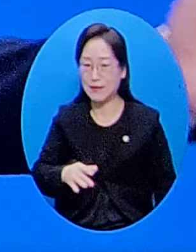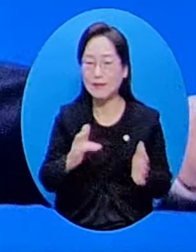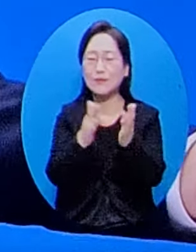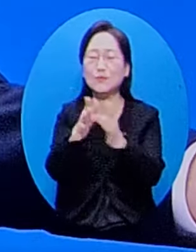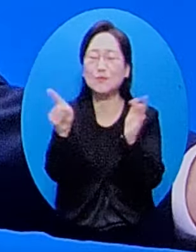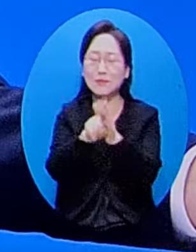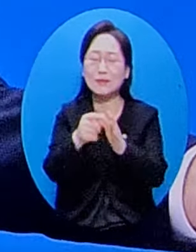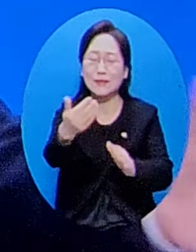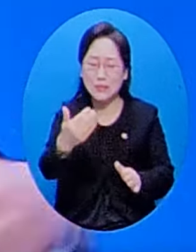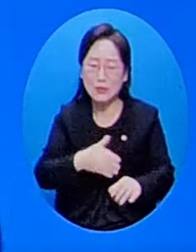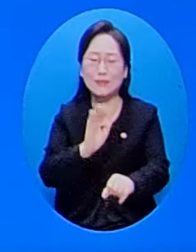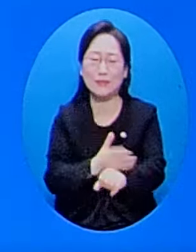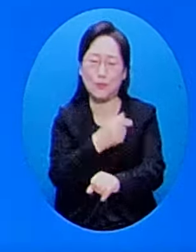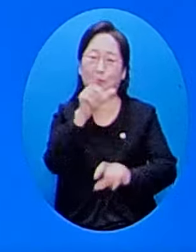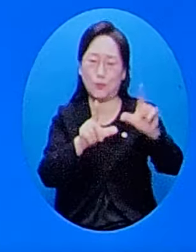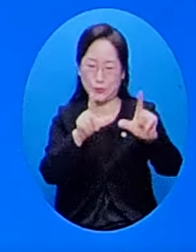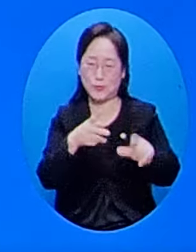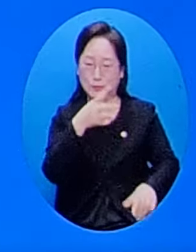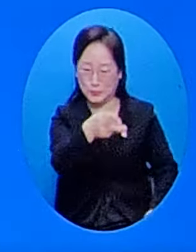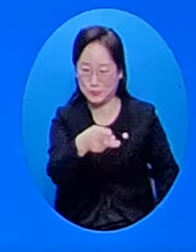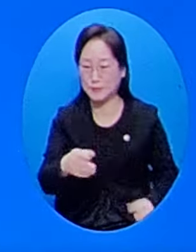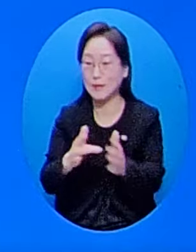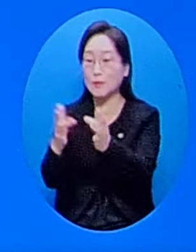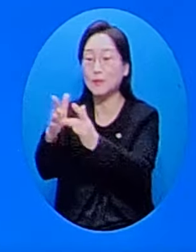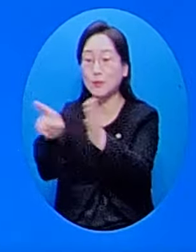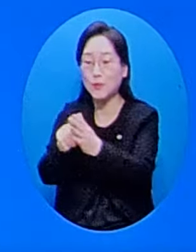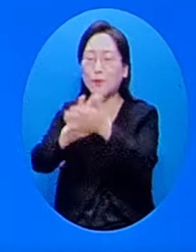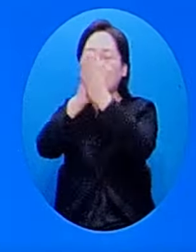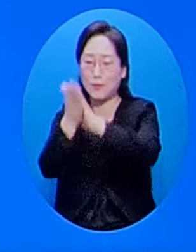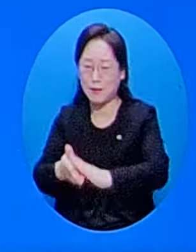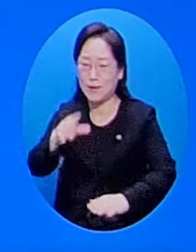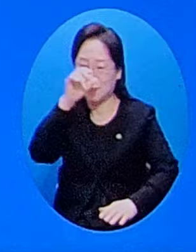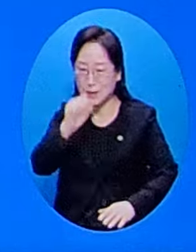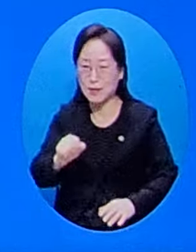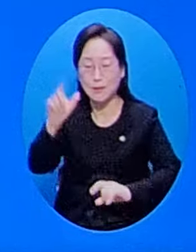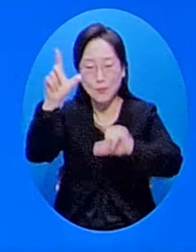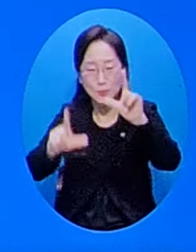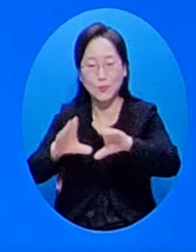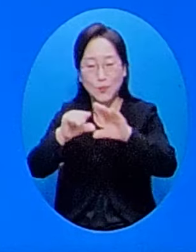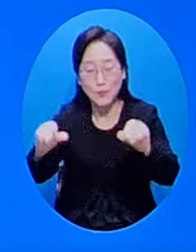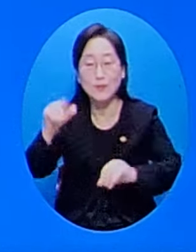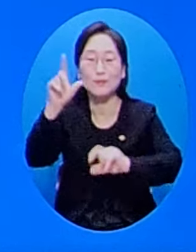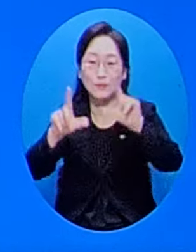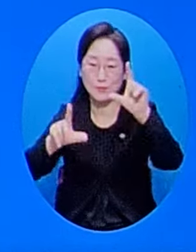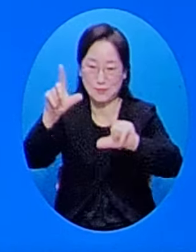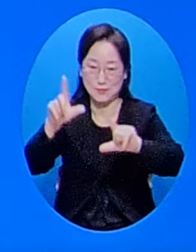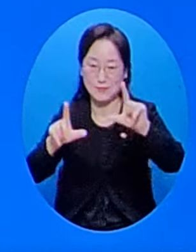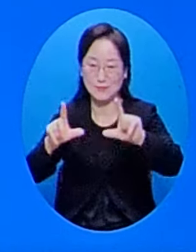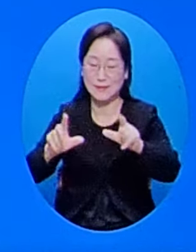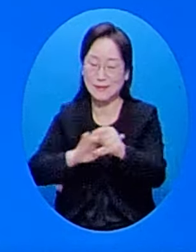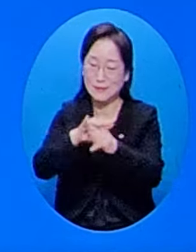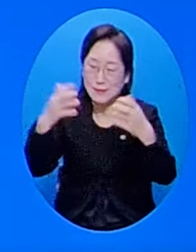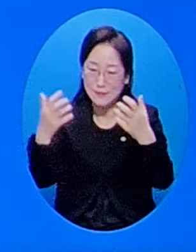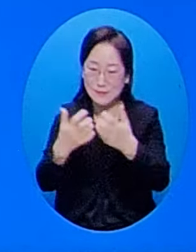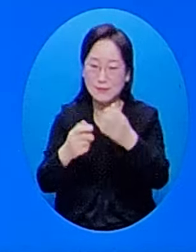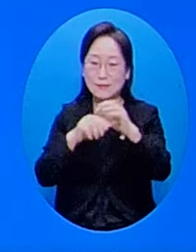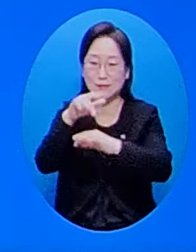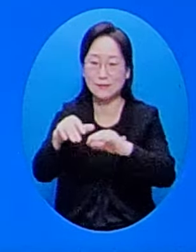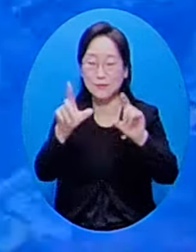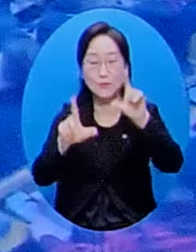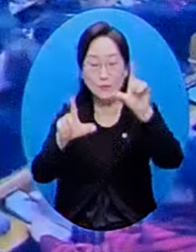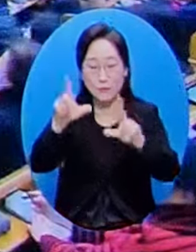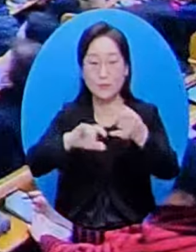전에 잘못된 모습이고 예수 믿고 나서는 변화된 모습, 착한 모습, 온유한 모습, 사랑이 넘치는 모습으로 살아야 될